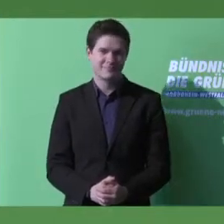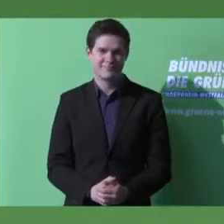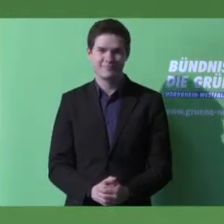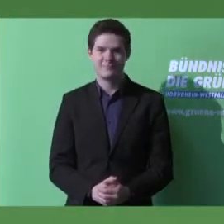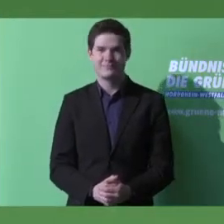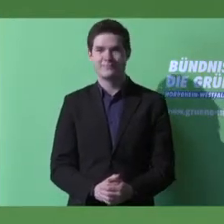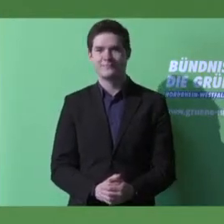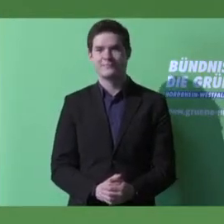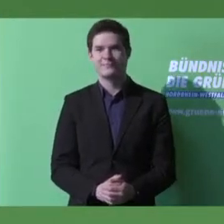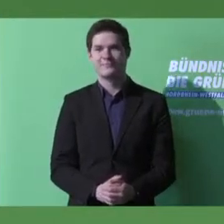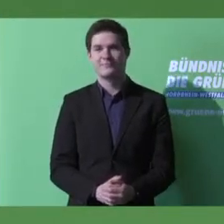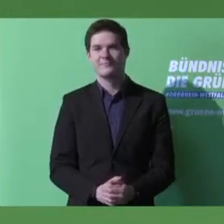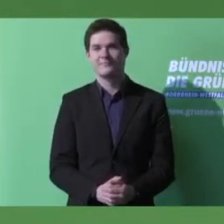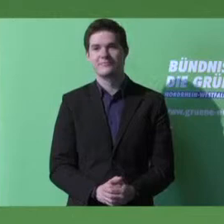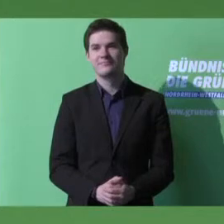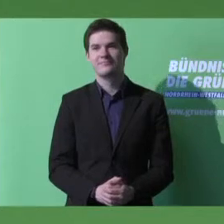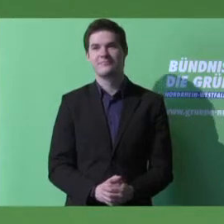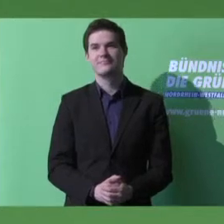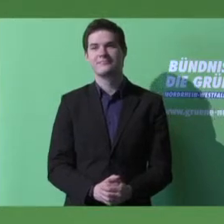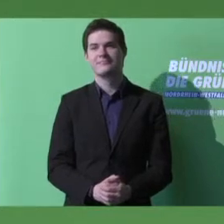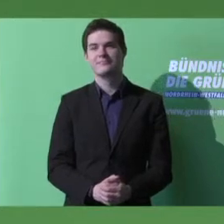Ja,